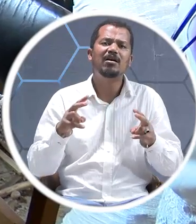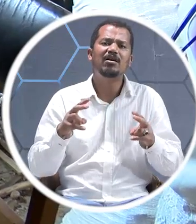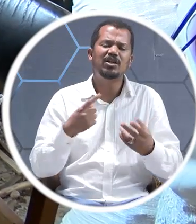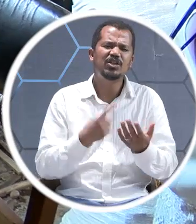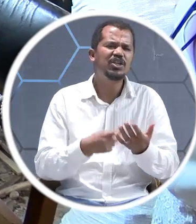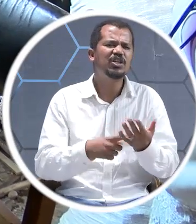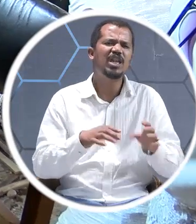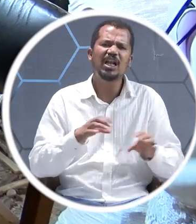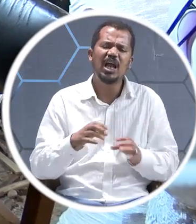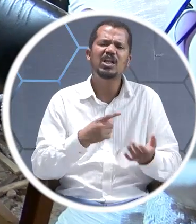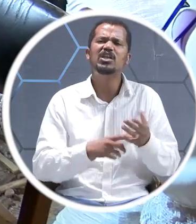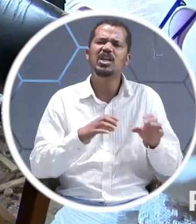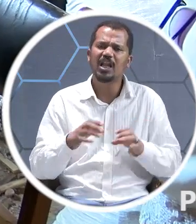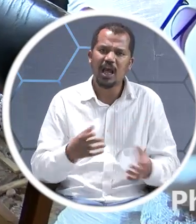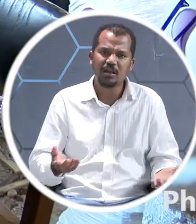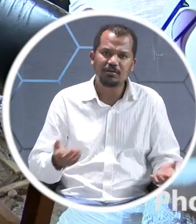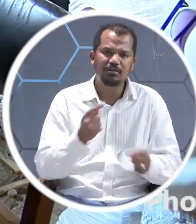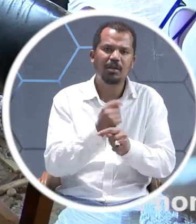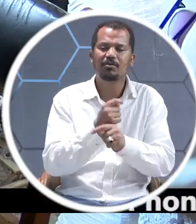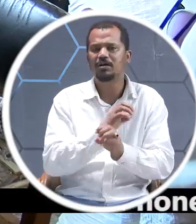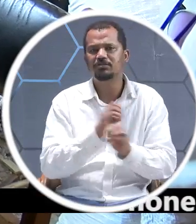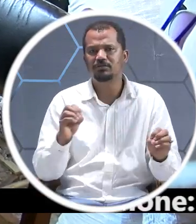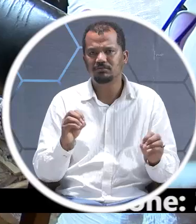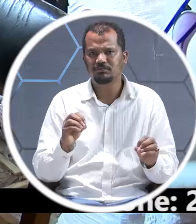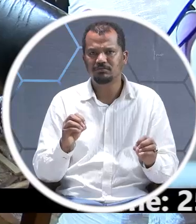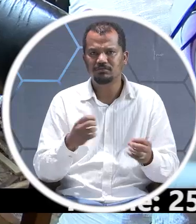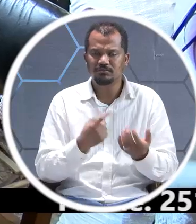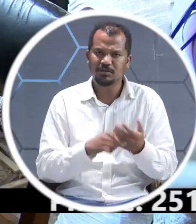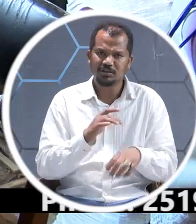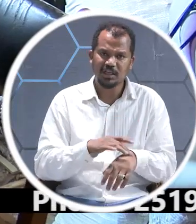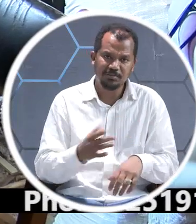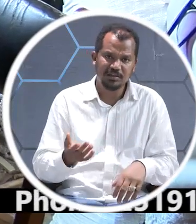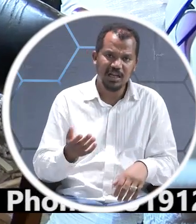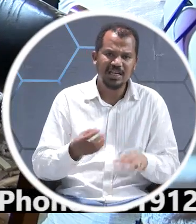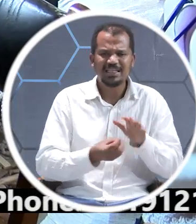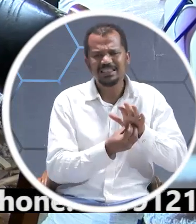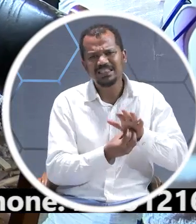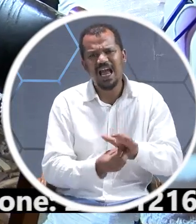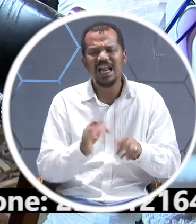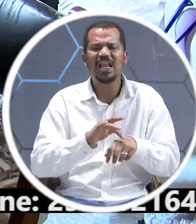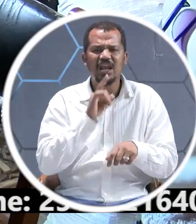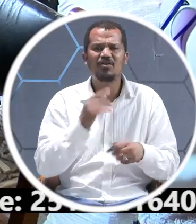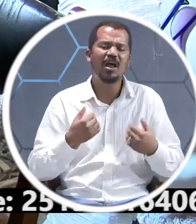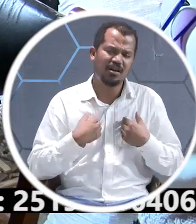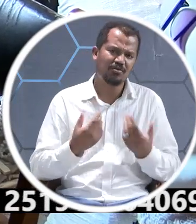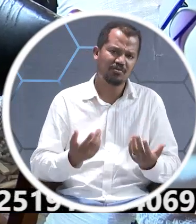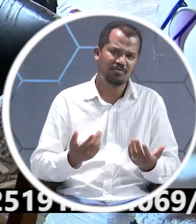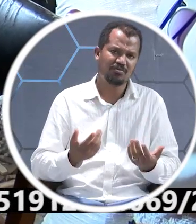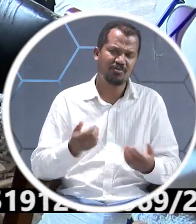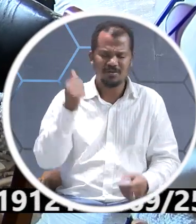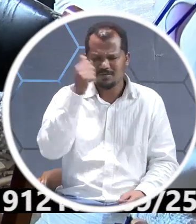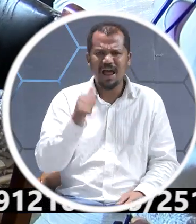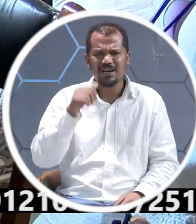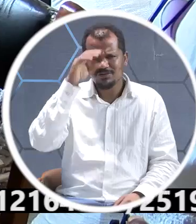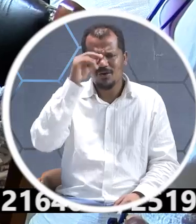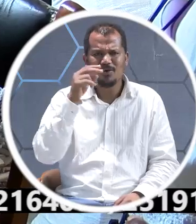تكو أنتن نارجالة أنتن نار أنترستيلو بدو تكبرستيلم، زلاي شأن علينا هون يعلنون، هونم شأن أنا يعلنون،